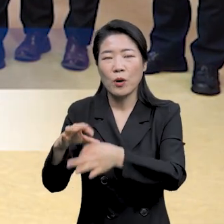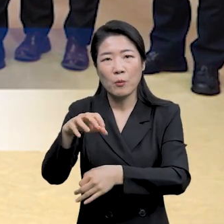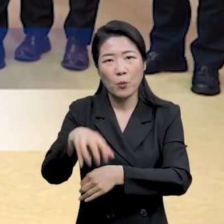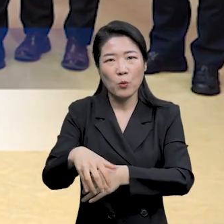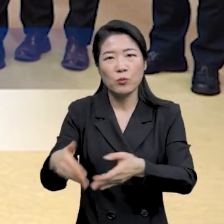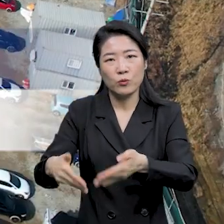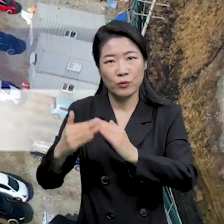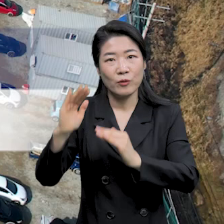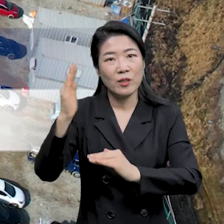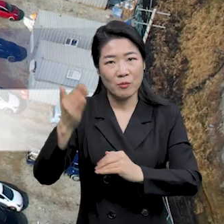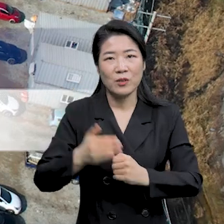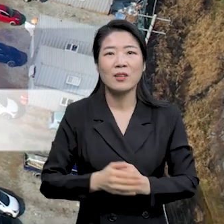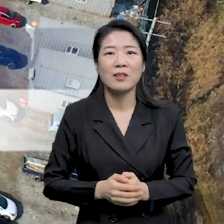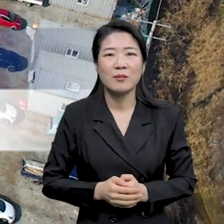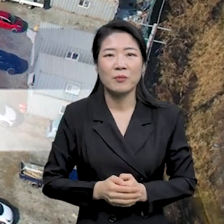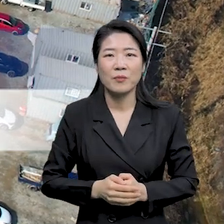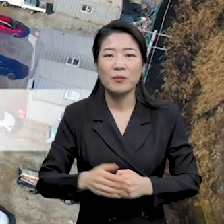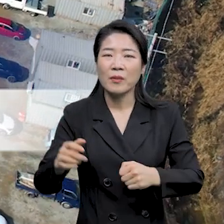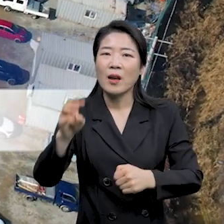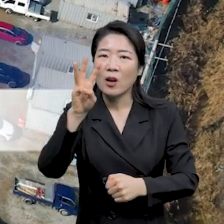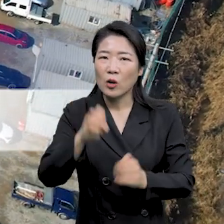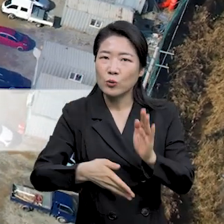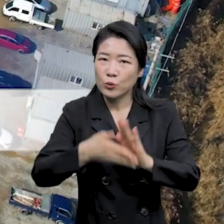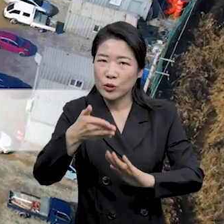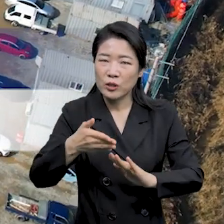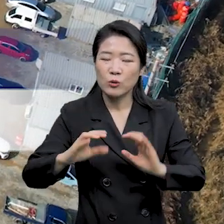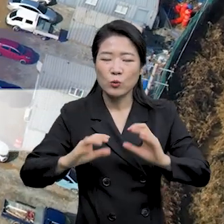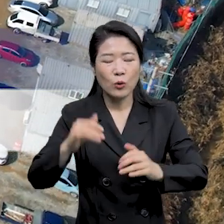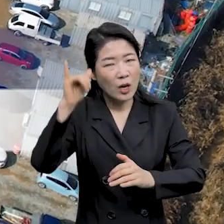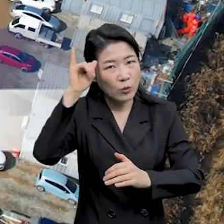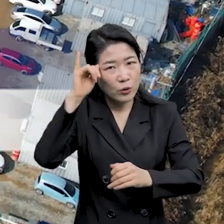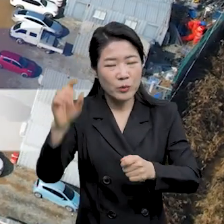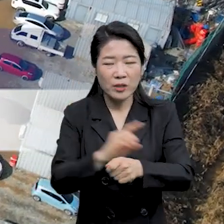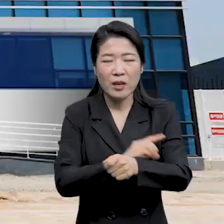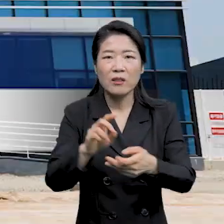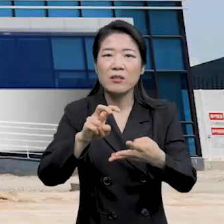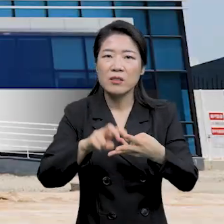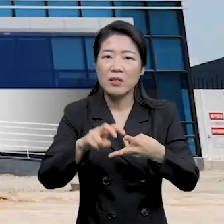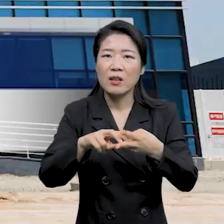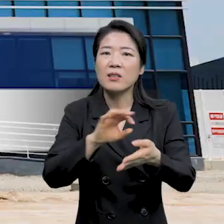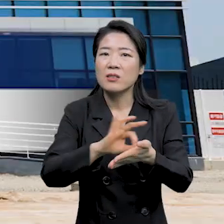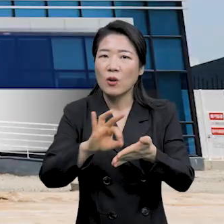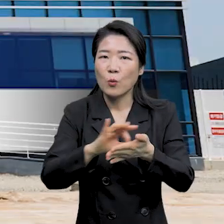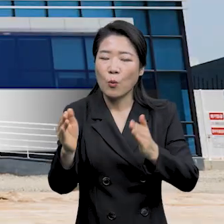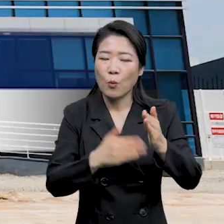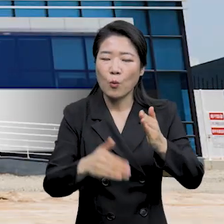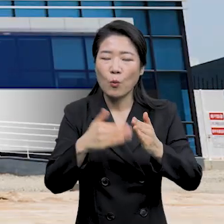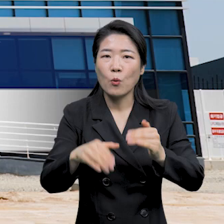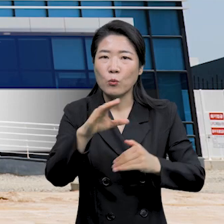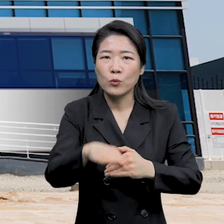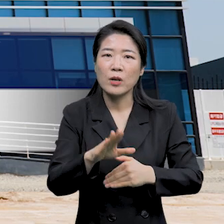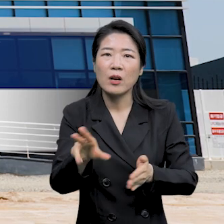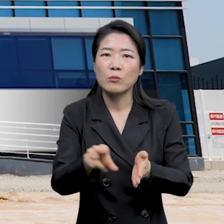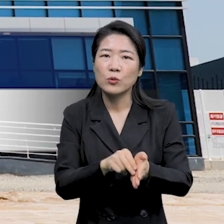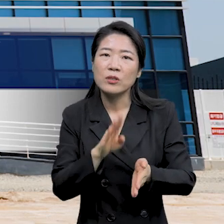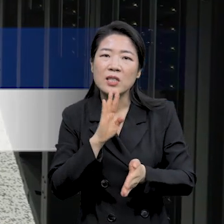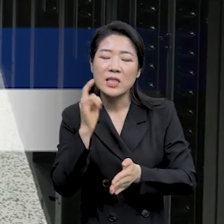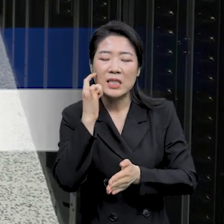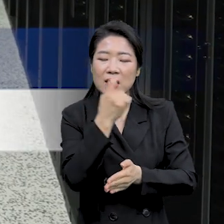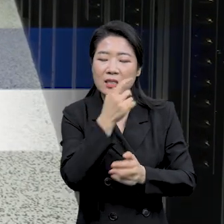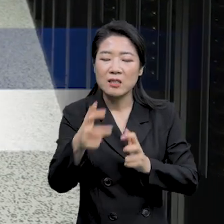됩니다. 특히 광주시는 국가 인공지능 데이터 센터를 활용한 공공 분야 과제 실증 사업을